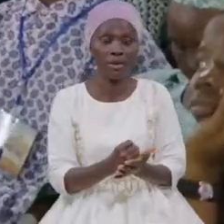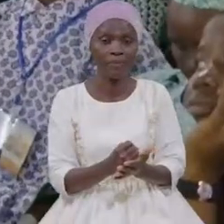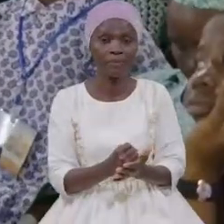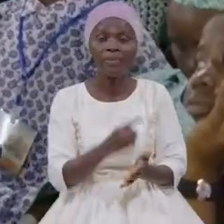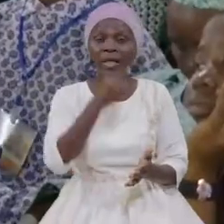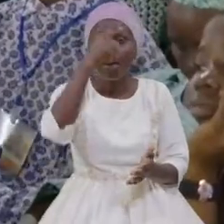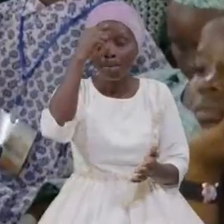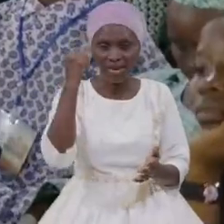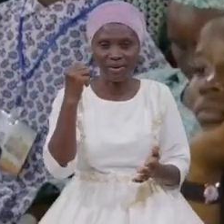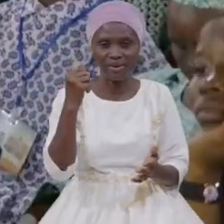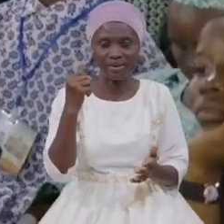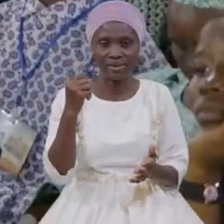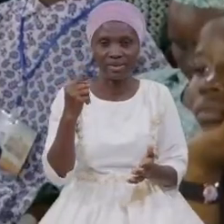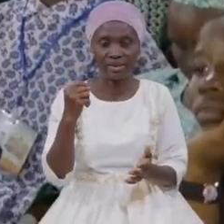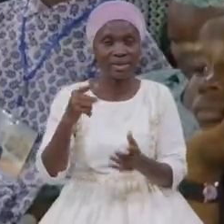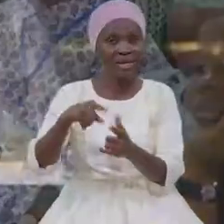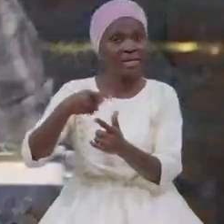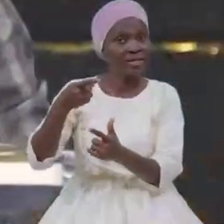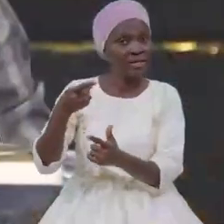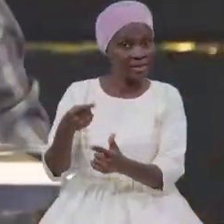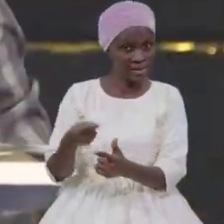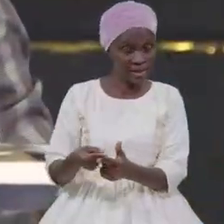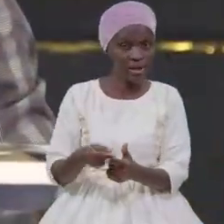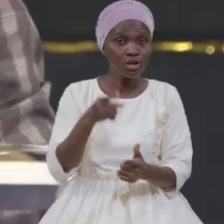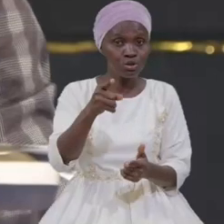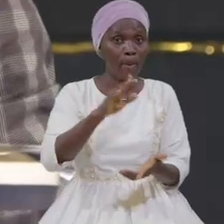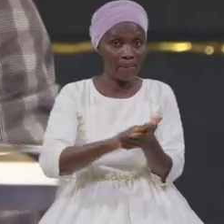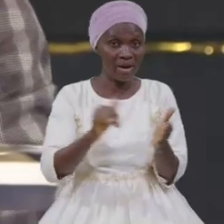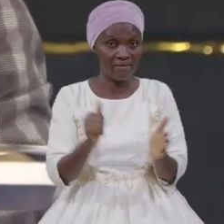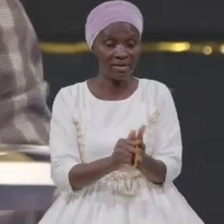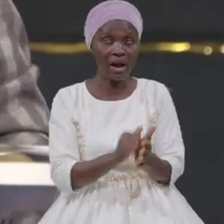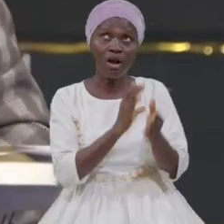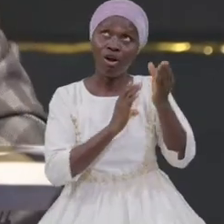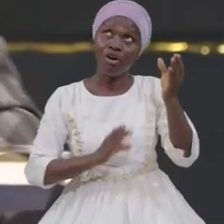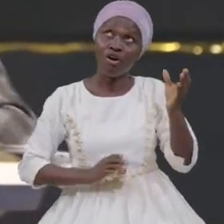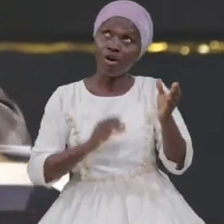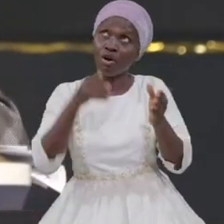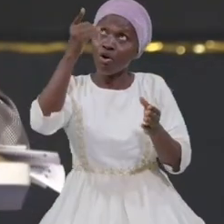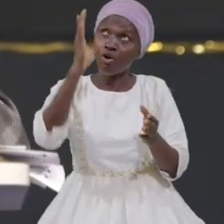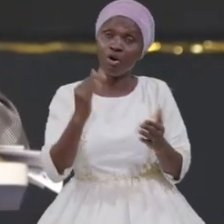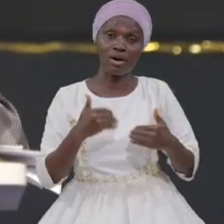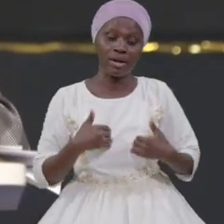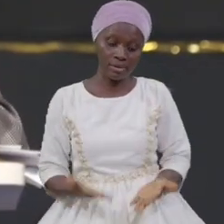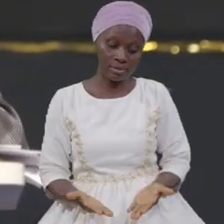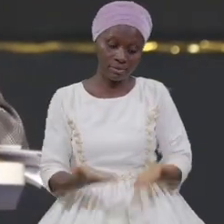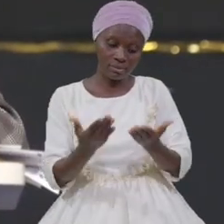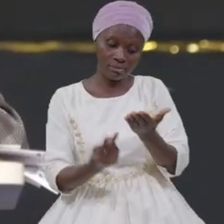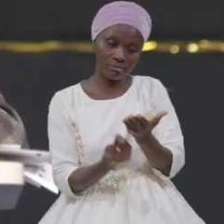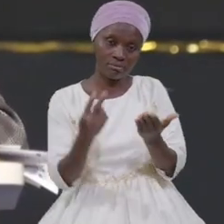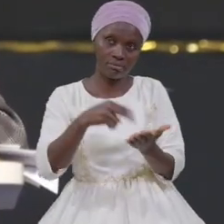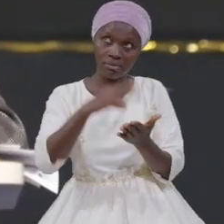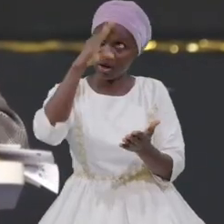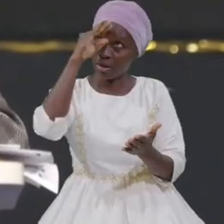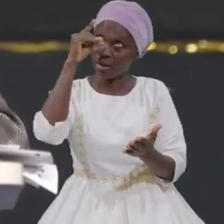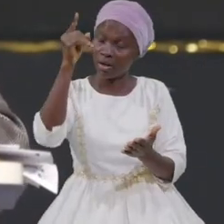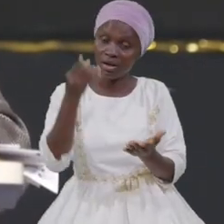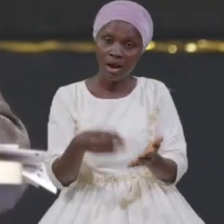Parce que tu crois que Dieu l'a ressuscité des morts. Et on dit, tu